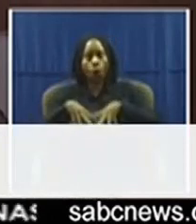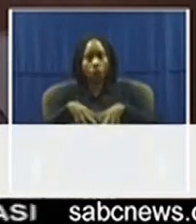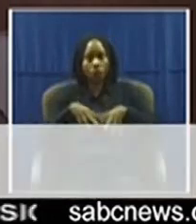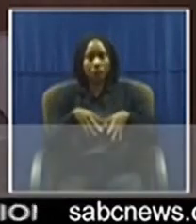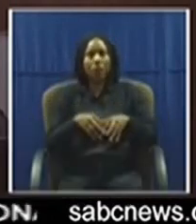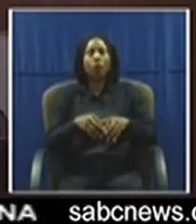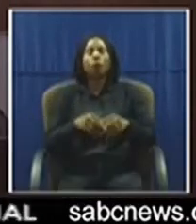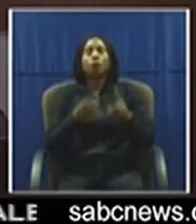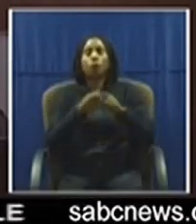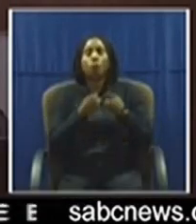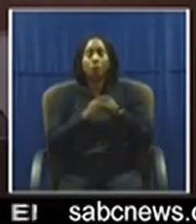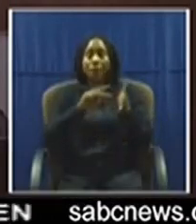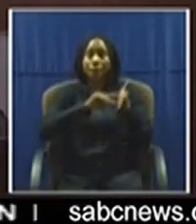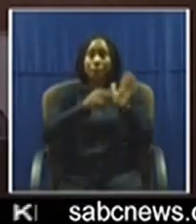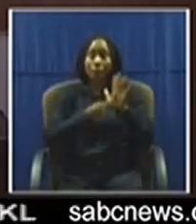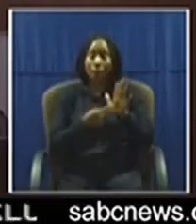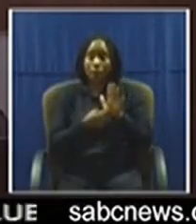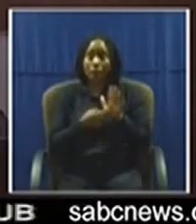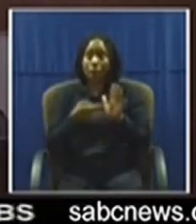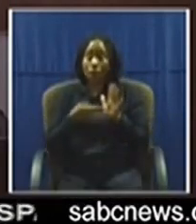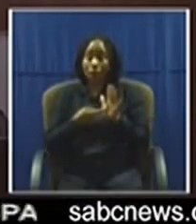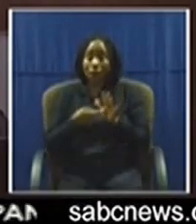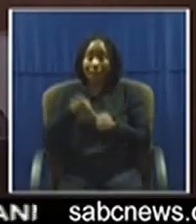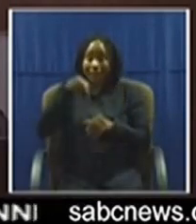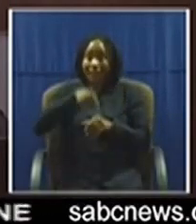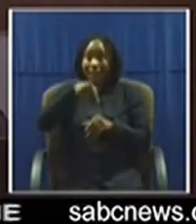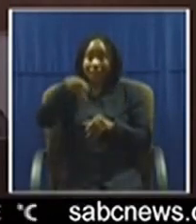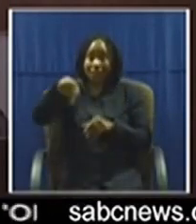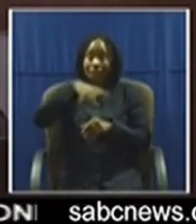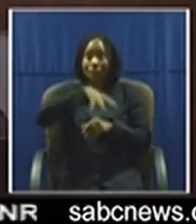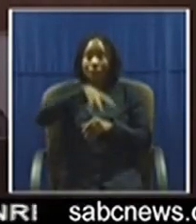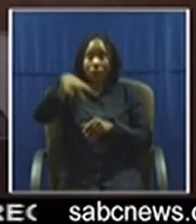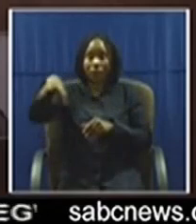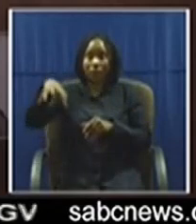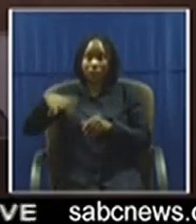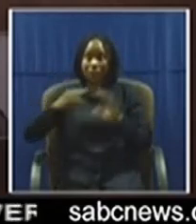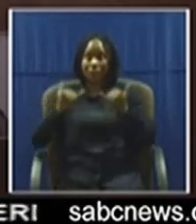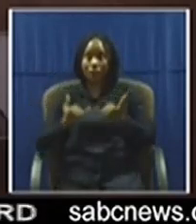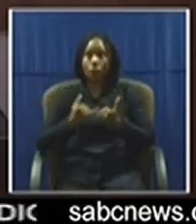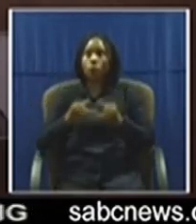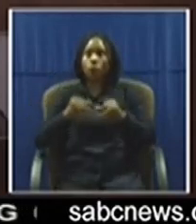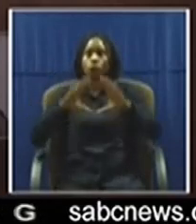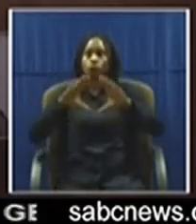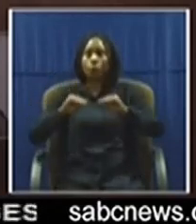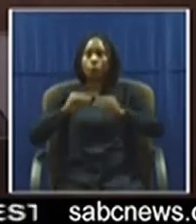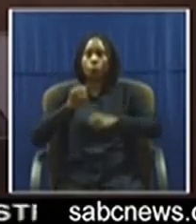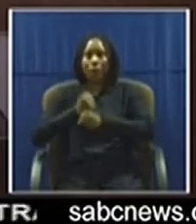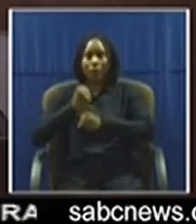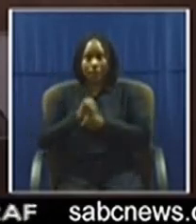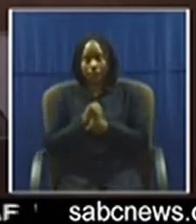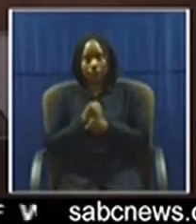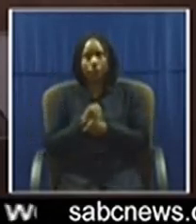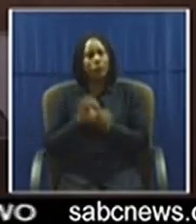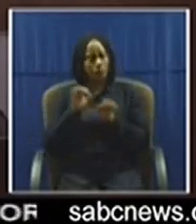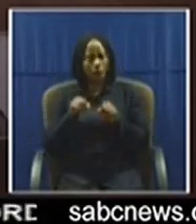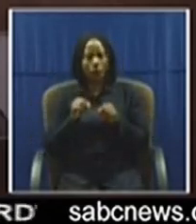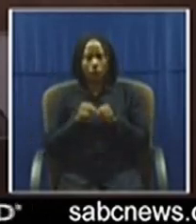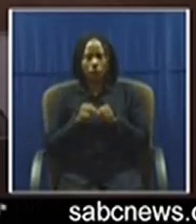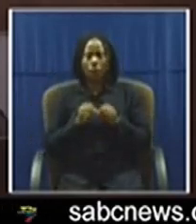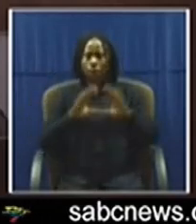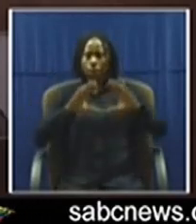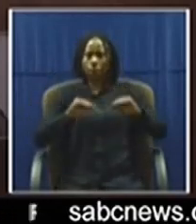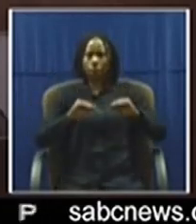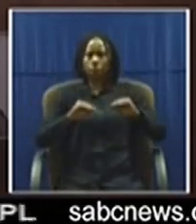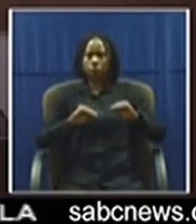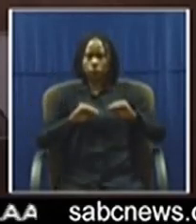decommissioning of these power stations. Of course, the decommissioning of the existing coal-fired